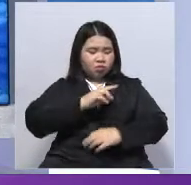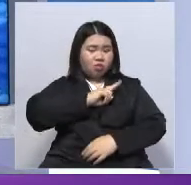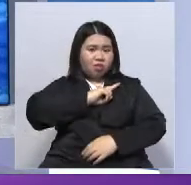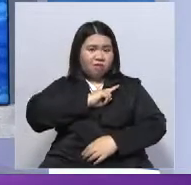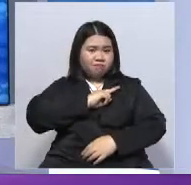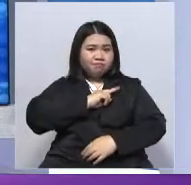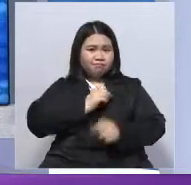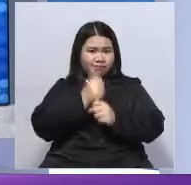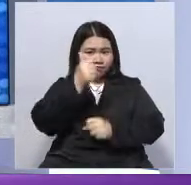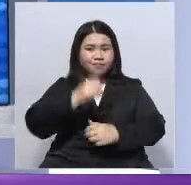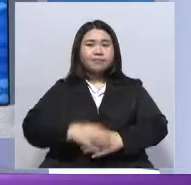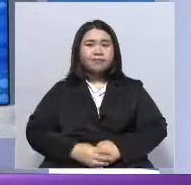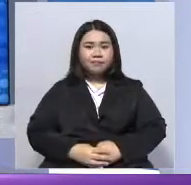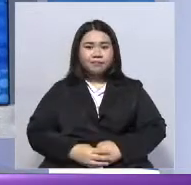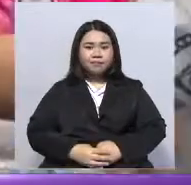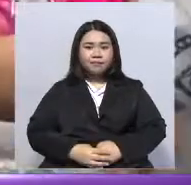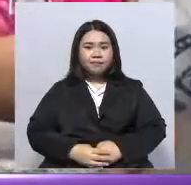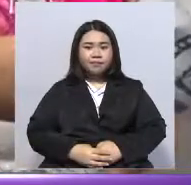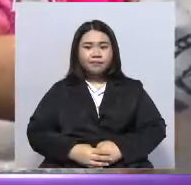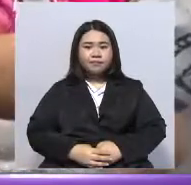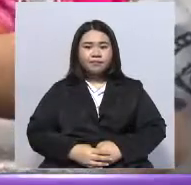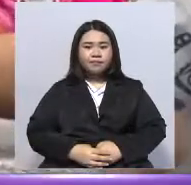าในตัวเองครับ